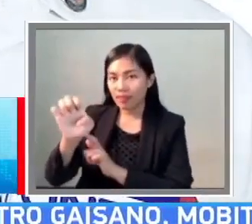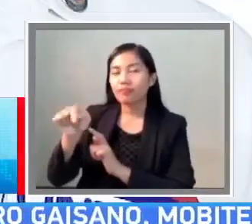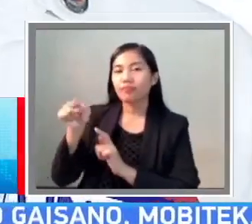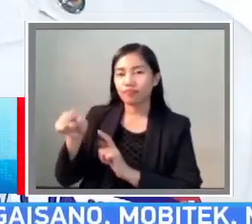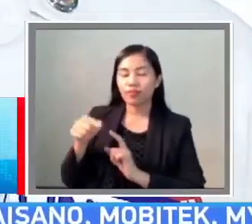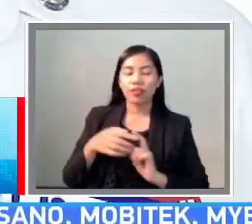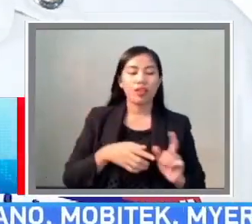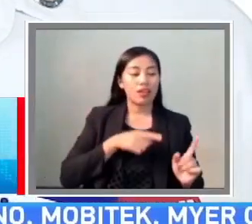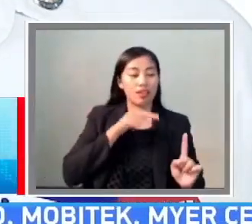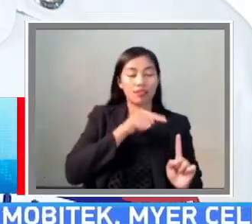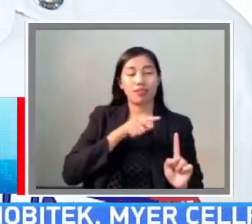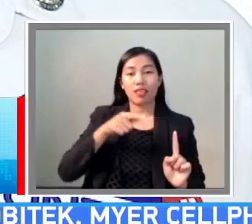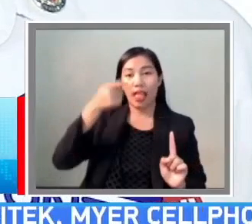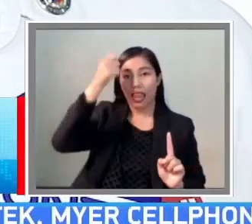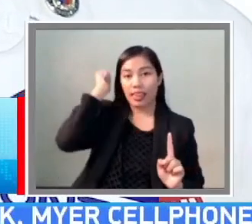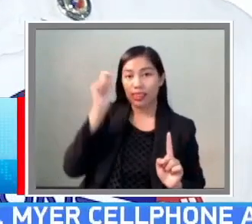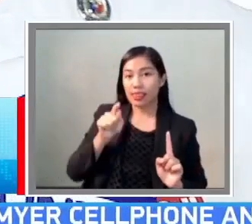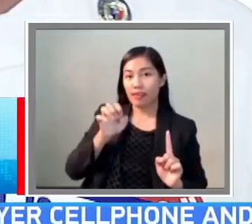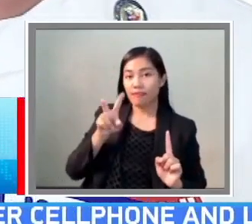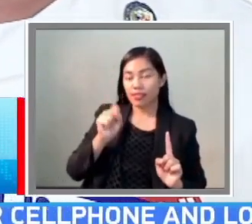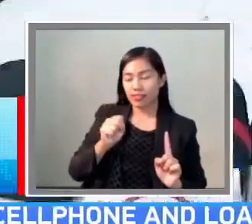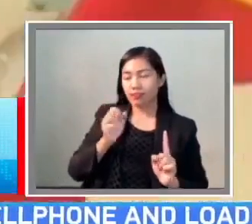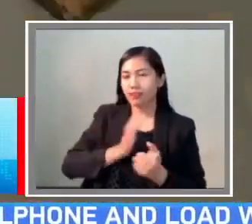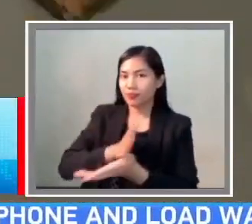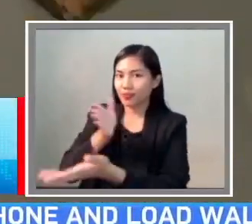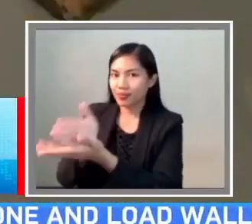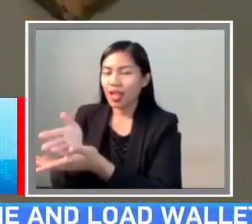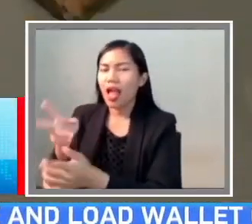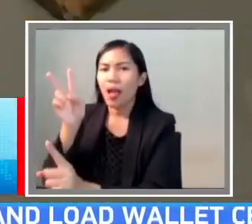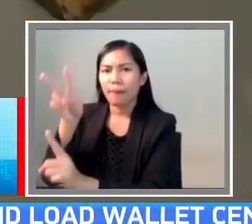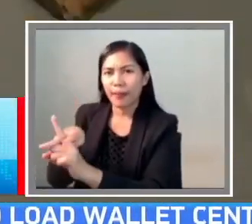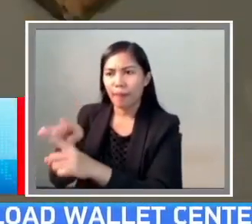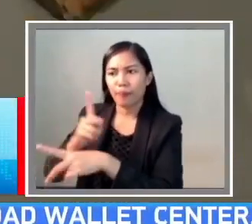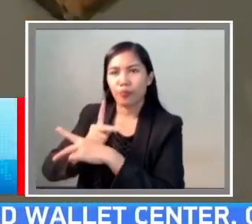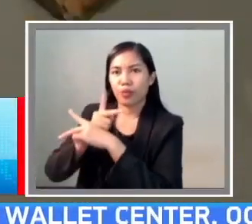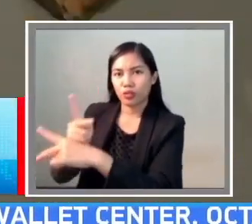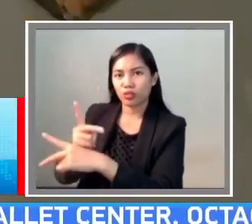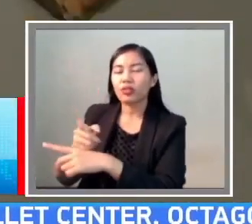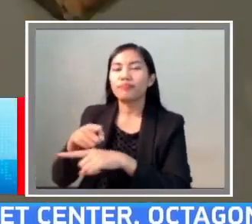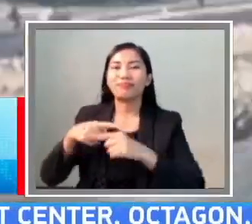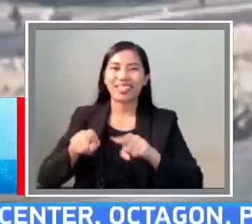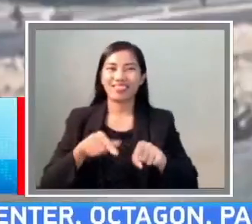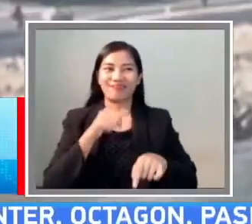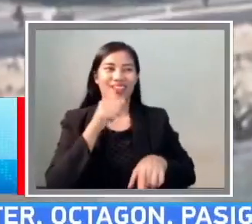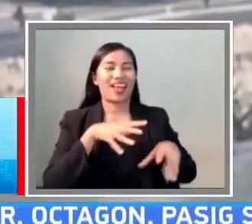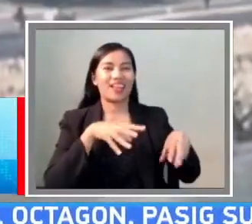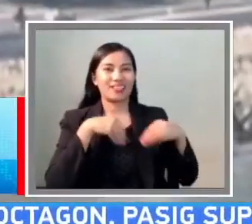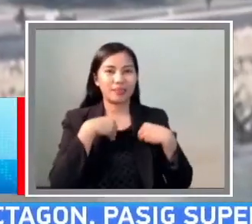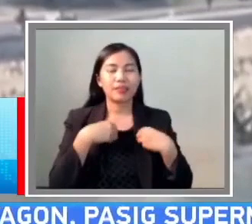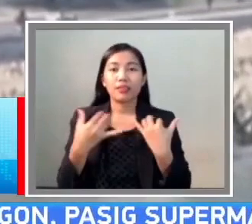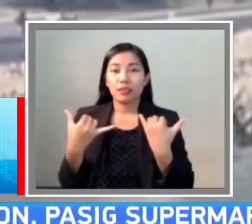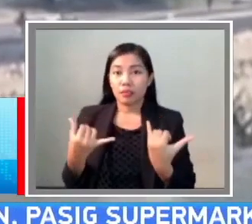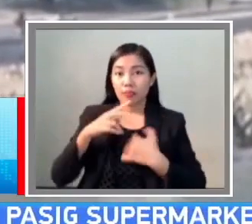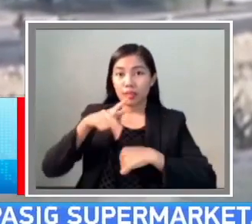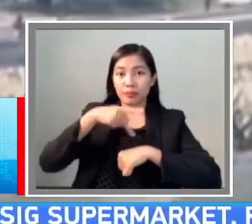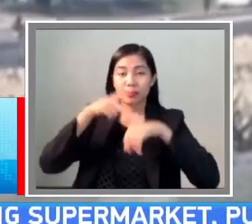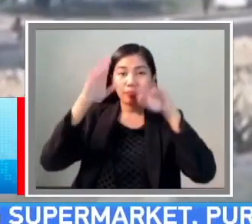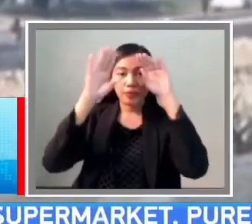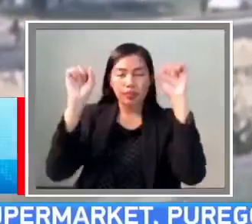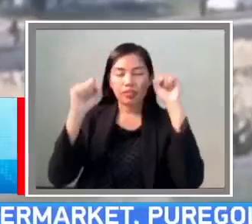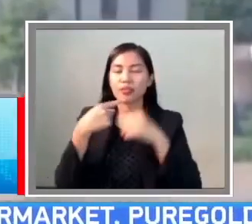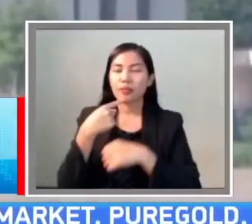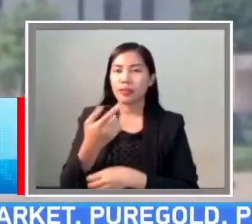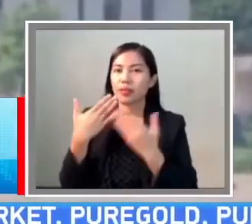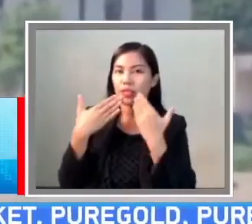Teves, nagpasalamat ang ating pamahalaan sa Timor-Leste. Sa tingin ni House Speaker Martin Romualdez, hindi naman igigiit ni Pangulong Bongbong Marcos